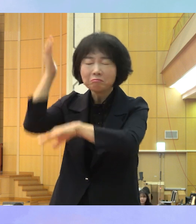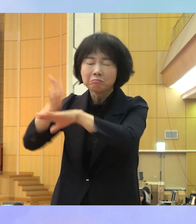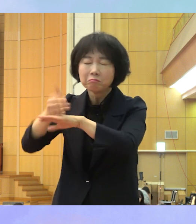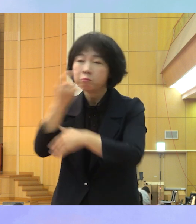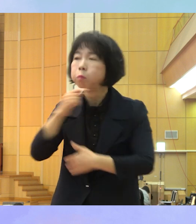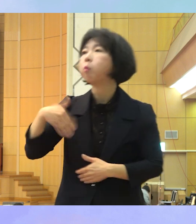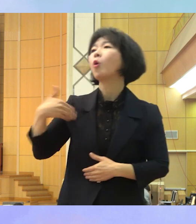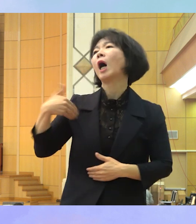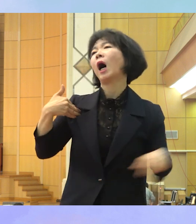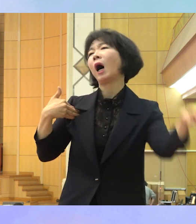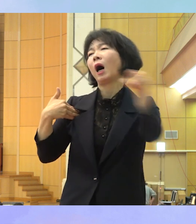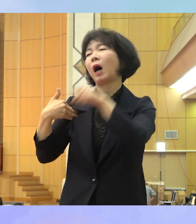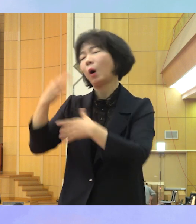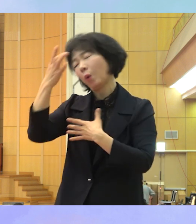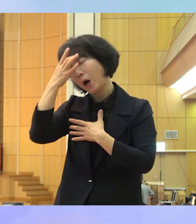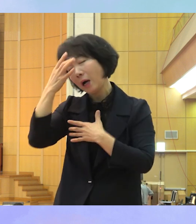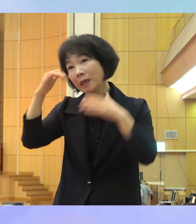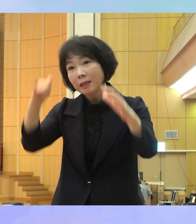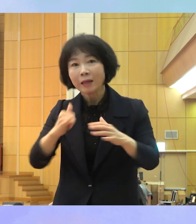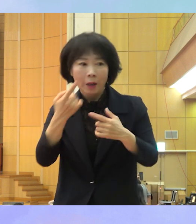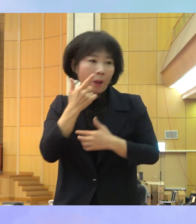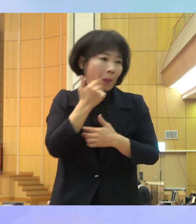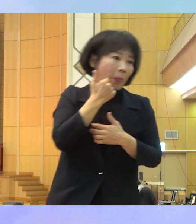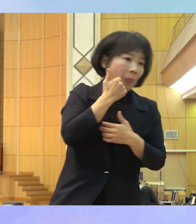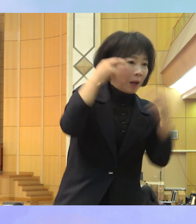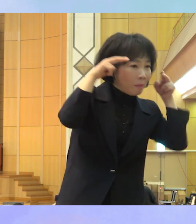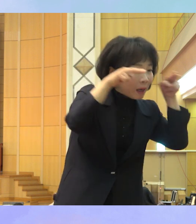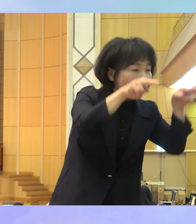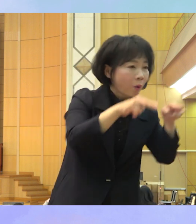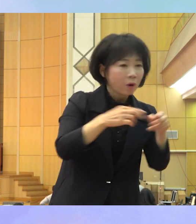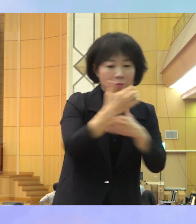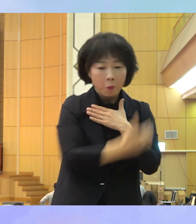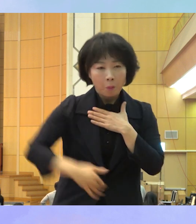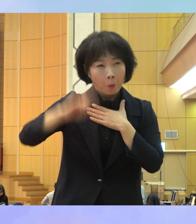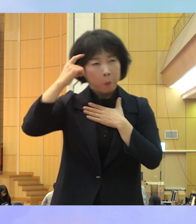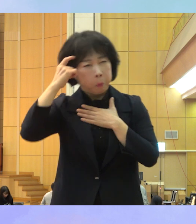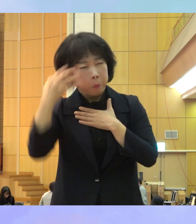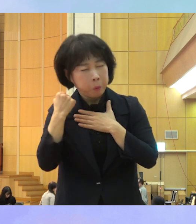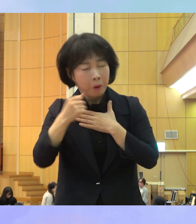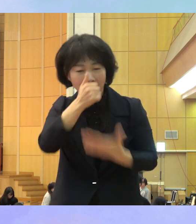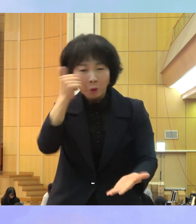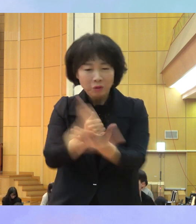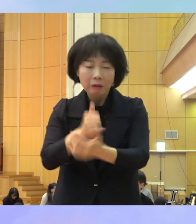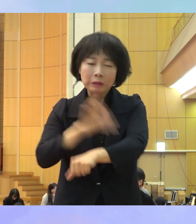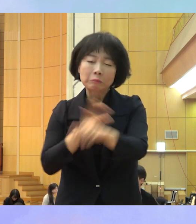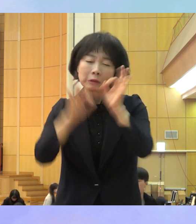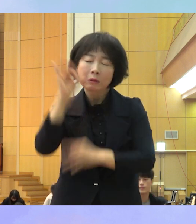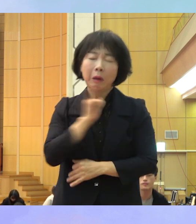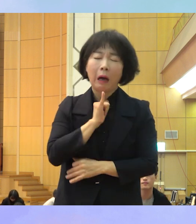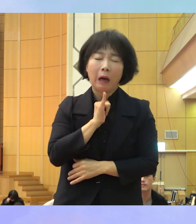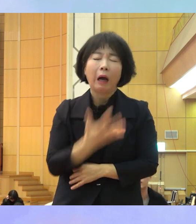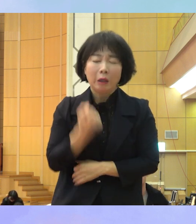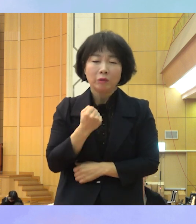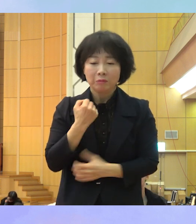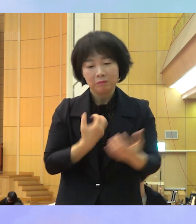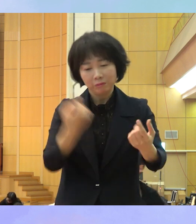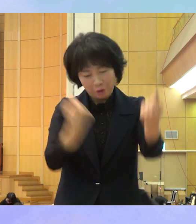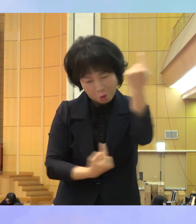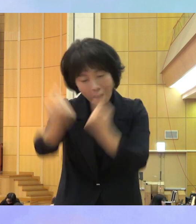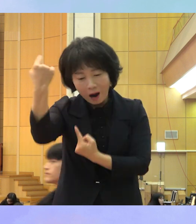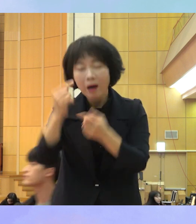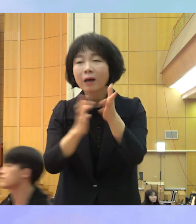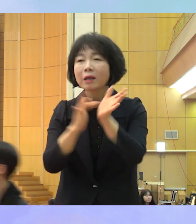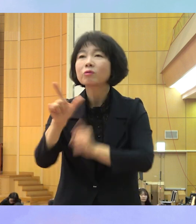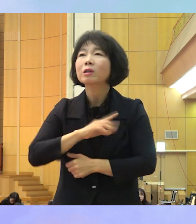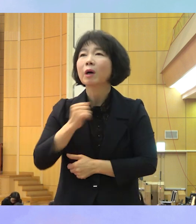감사치 못하고 때로는 세상을 바라보고 육신의 생각으로 산 제 허물을 가지고 이 시간 예수의